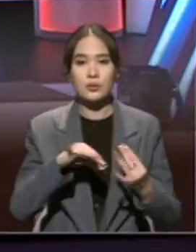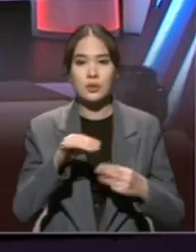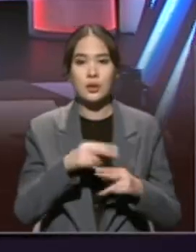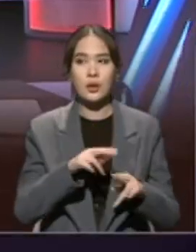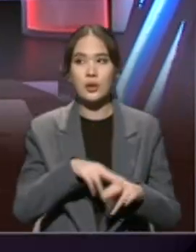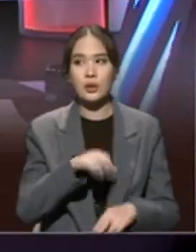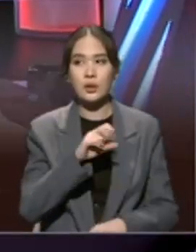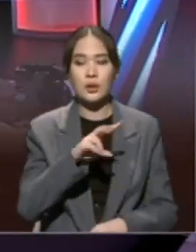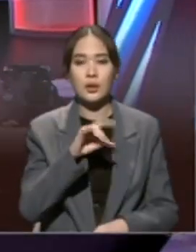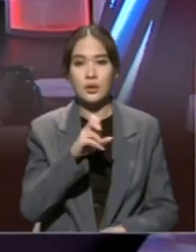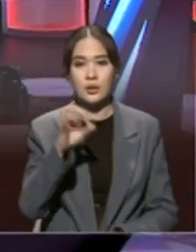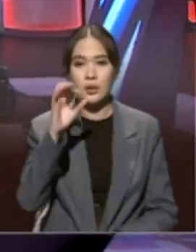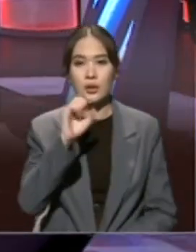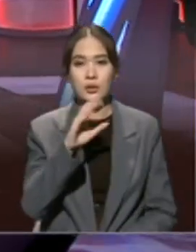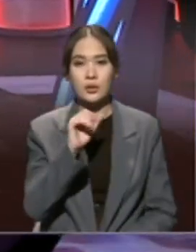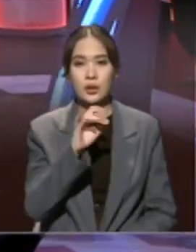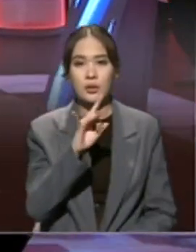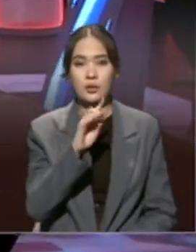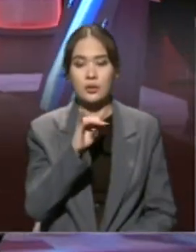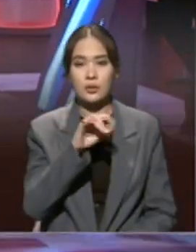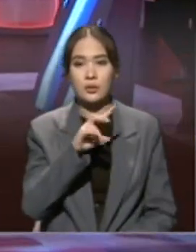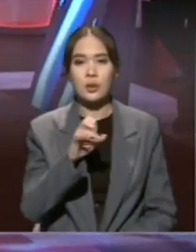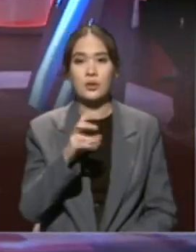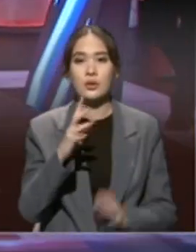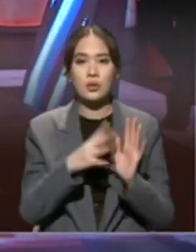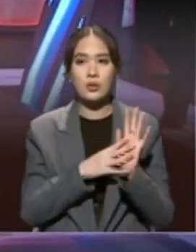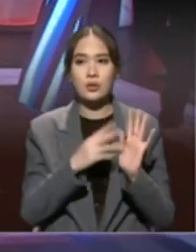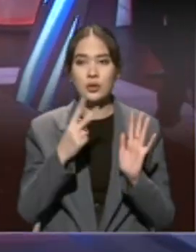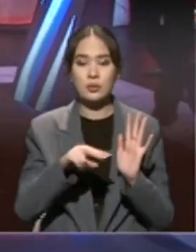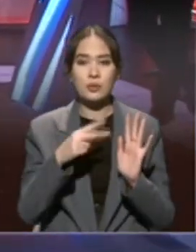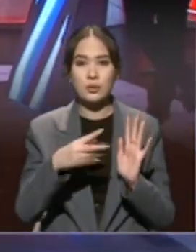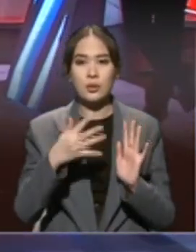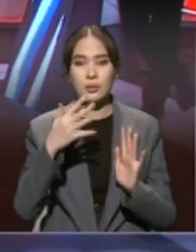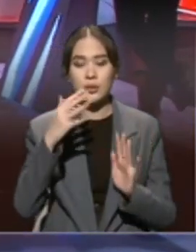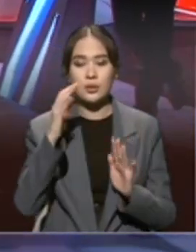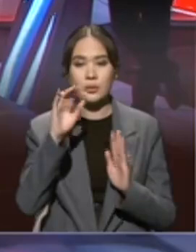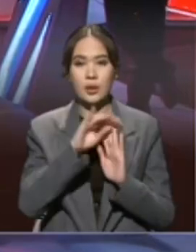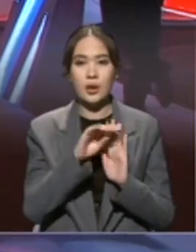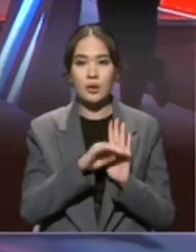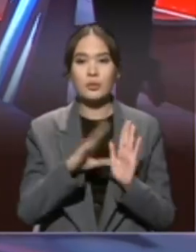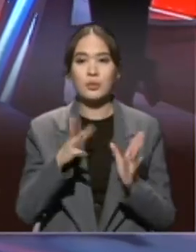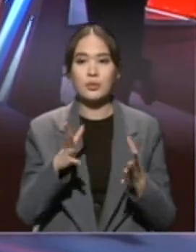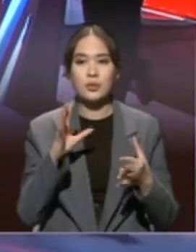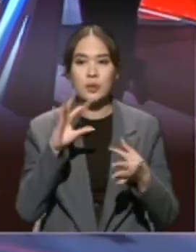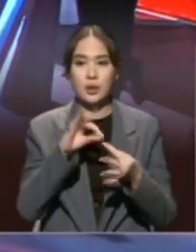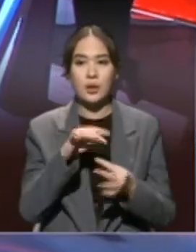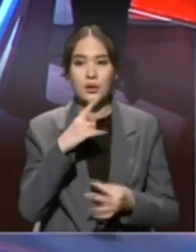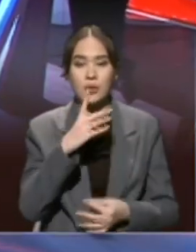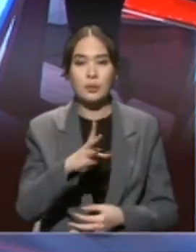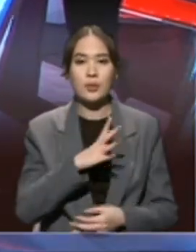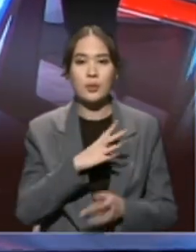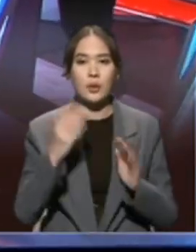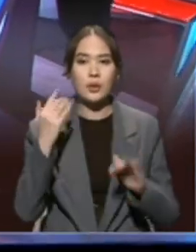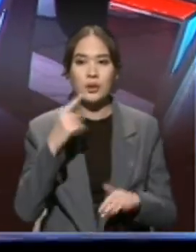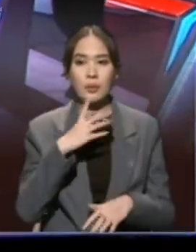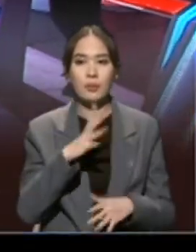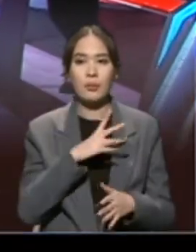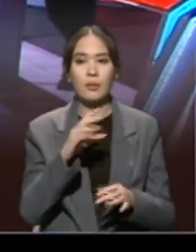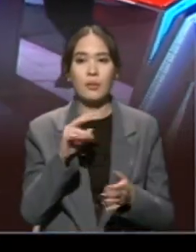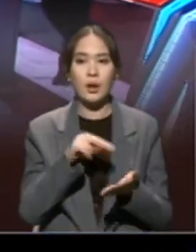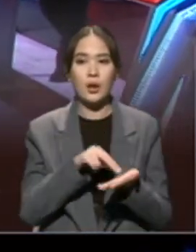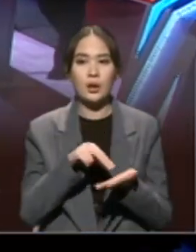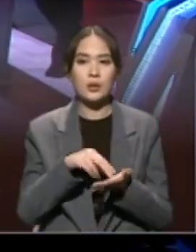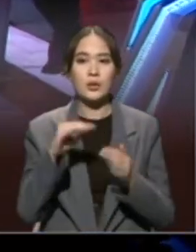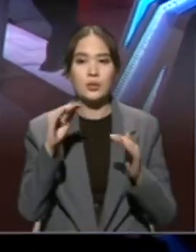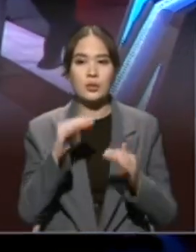Әлихан Асқанұлы келесі жылы 9-20-25 бағдарламасы іске қосылатынын айтқан еді. Біз бағанадан бері бағаны тоқтаттық, енді